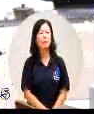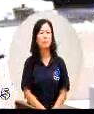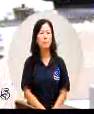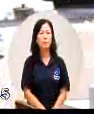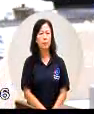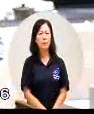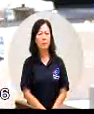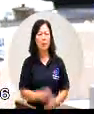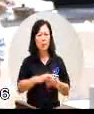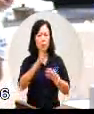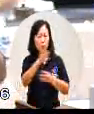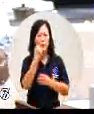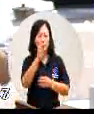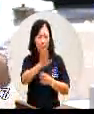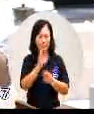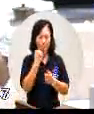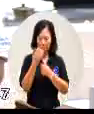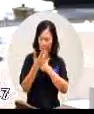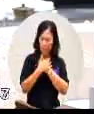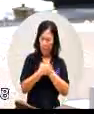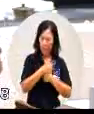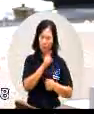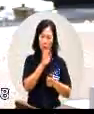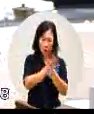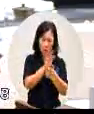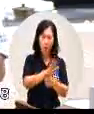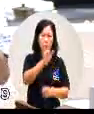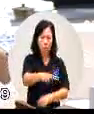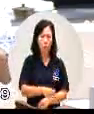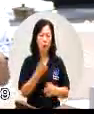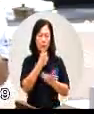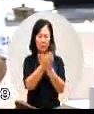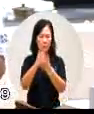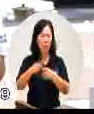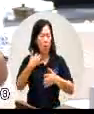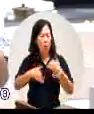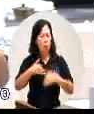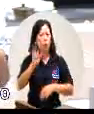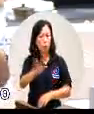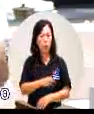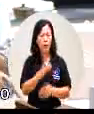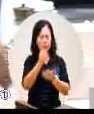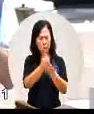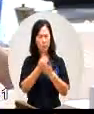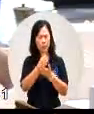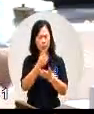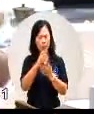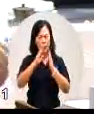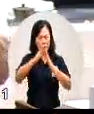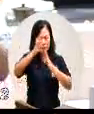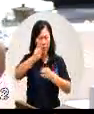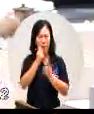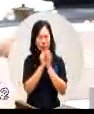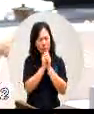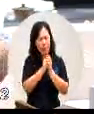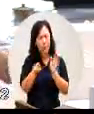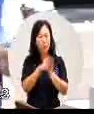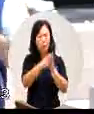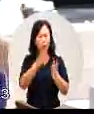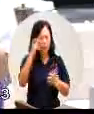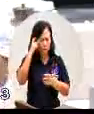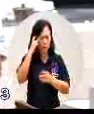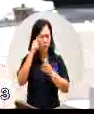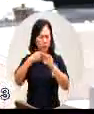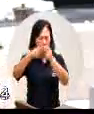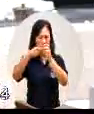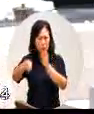买，这是利己又利人，哦，百姓都很高兴，所以我跟你讲，拜托你好好的优先考虑，我